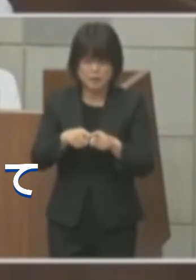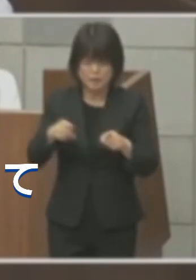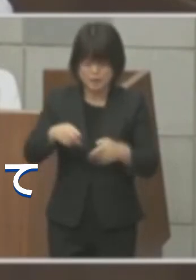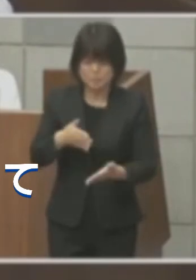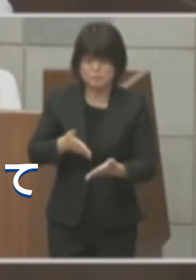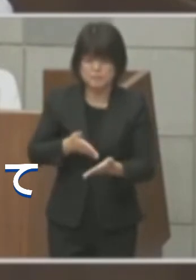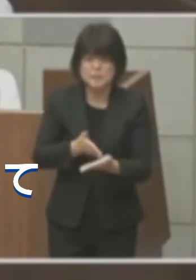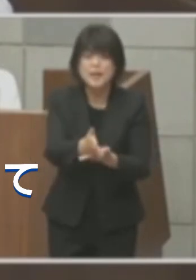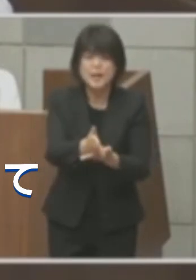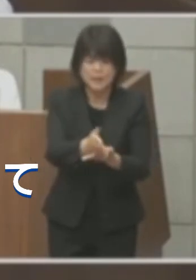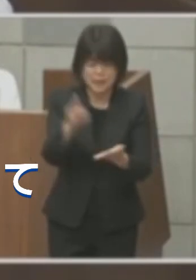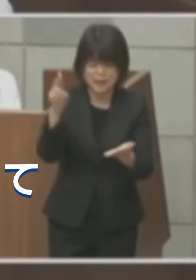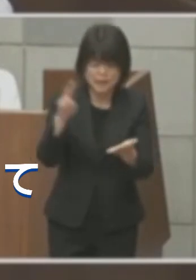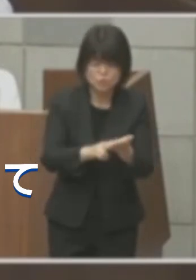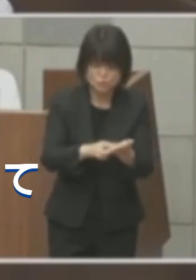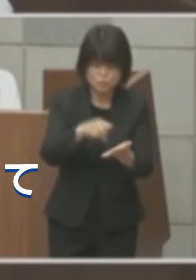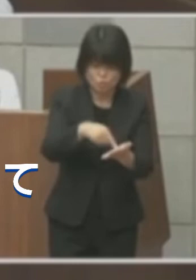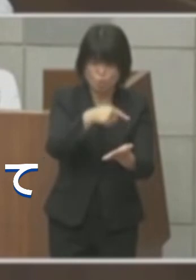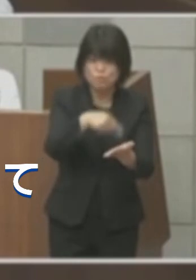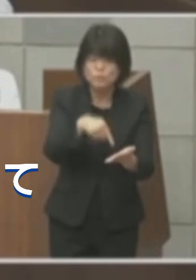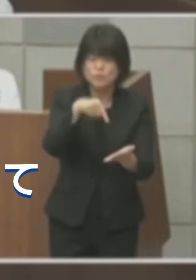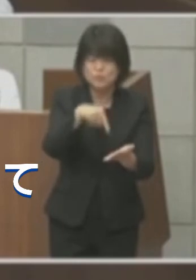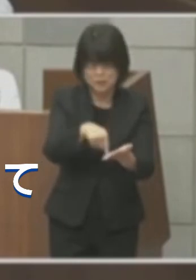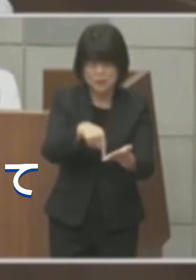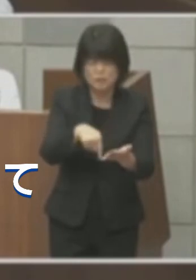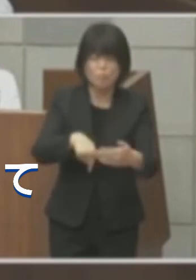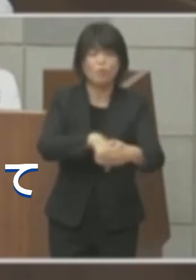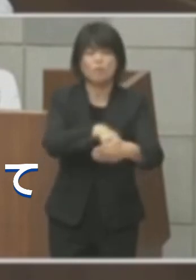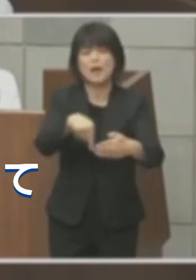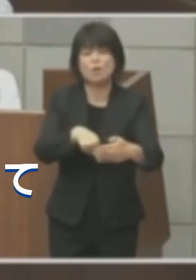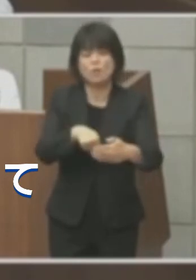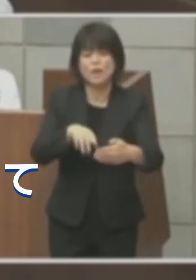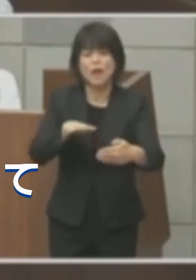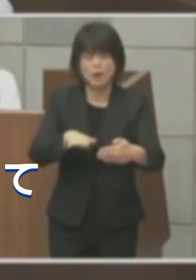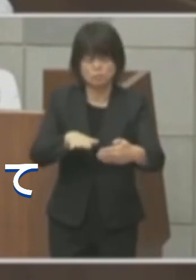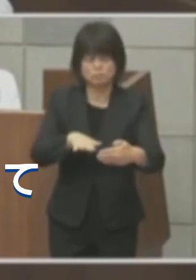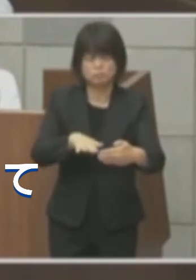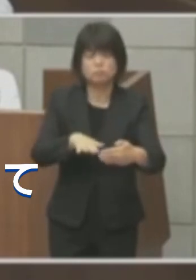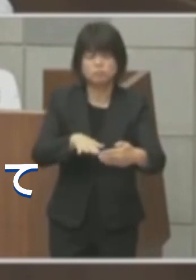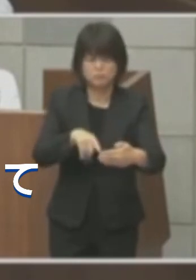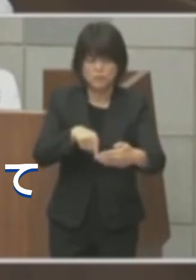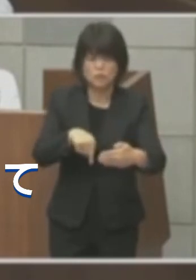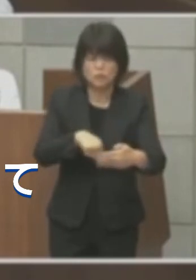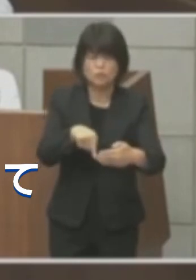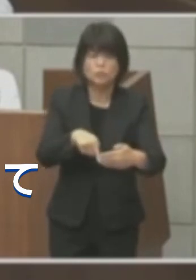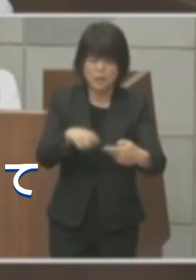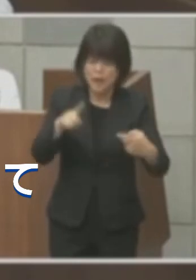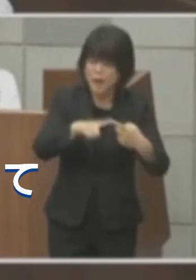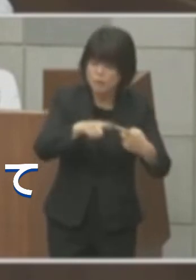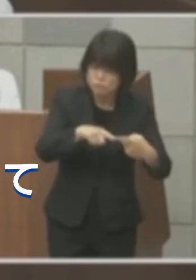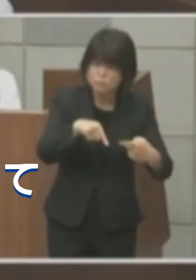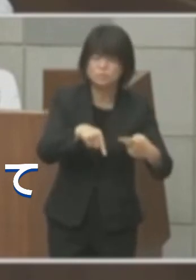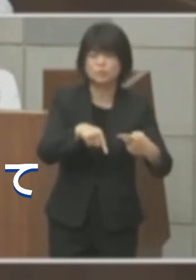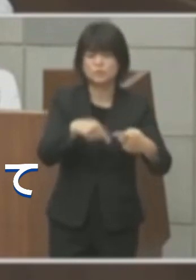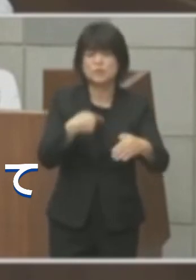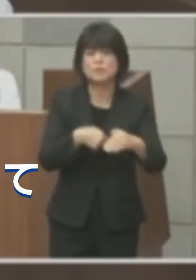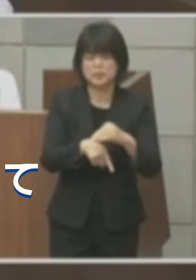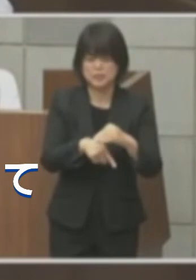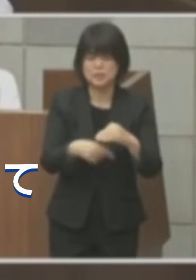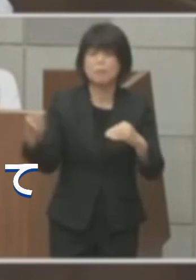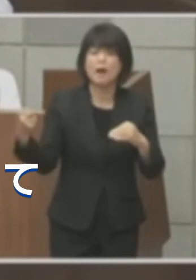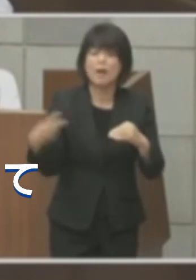である議会において議決すべき事件が議決されなかったことに該当したこと、そ